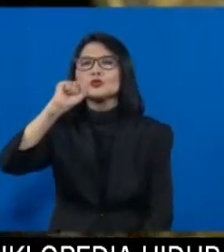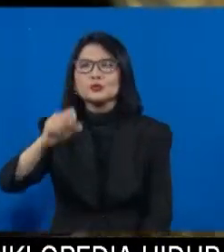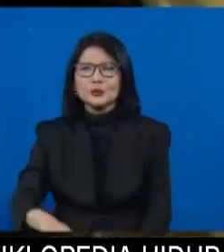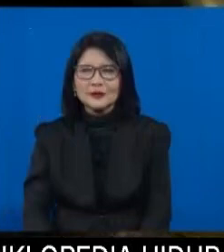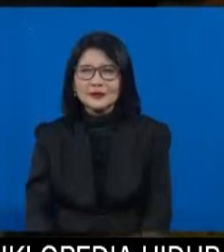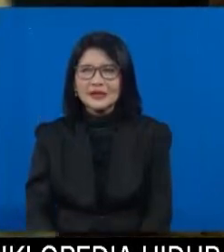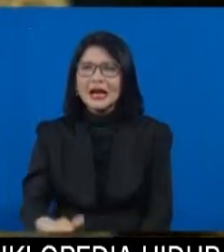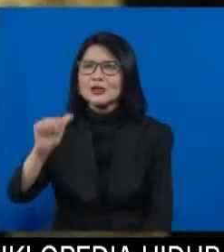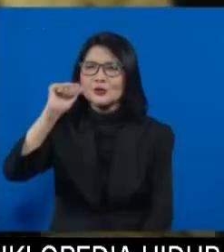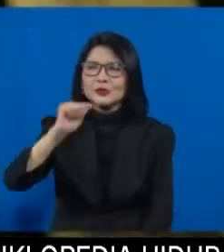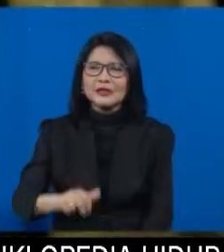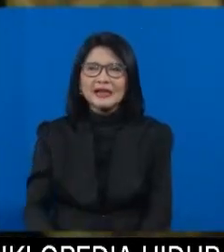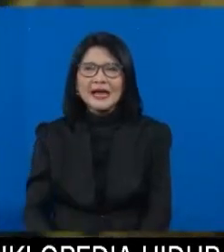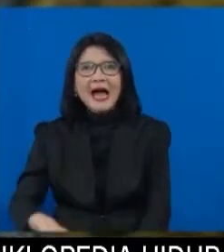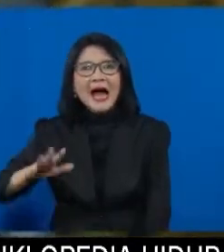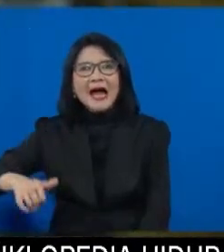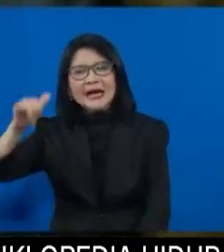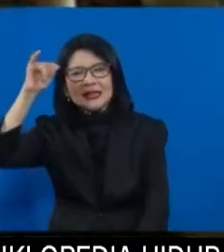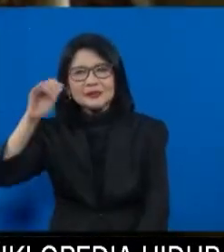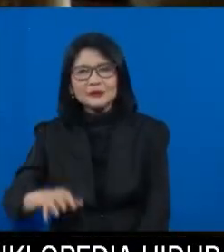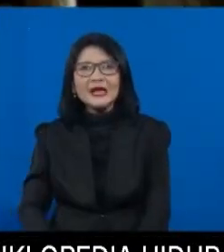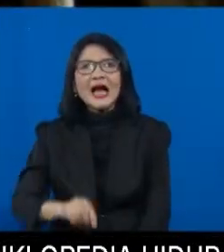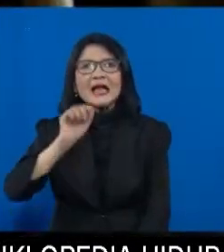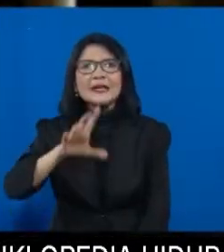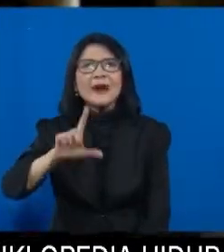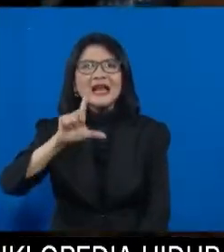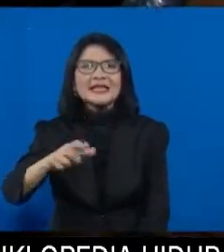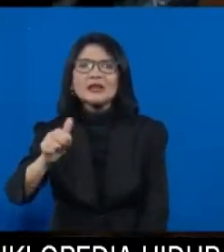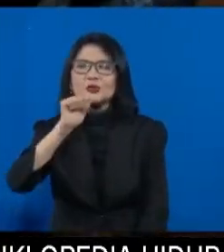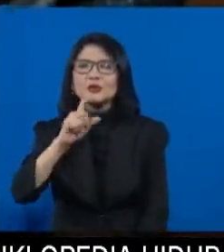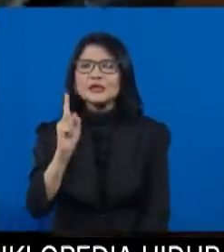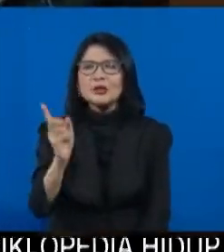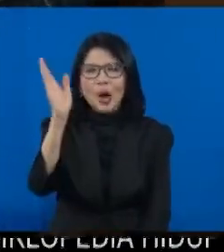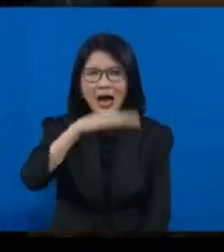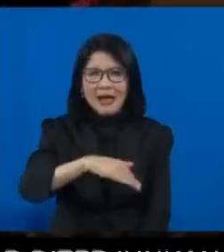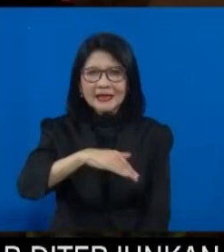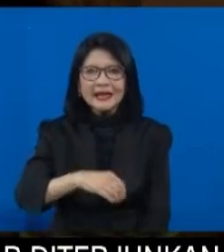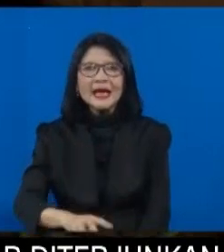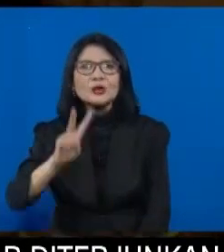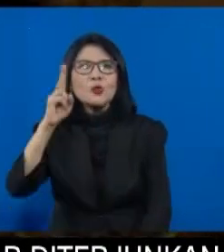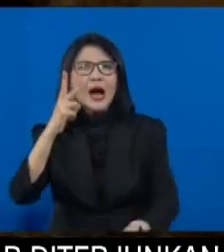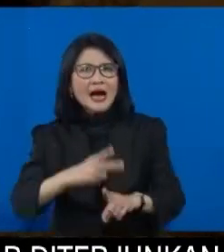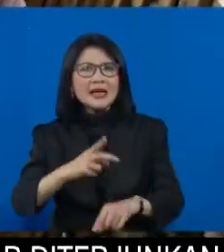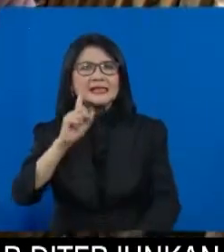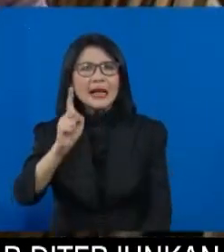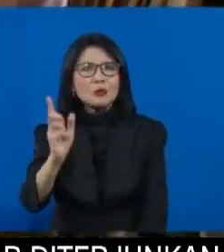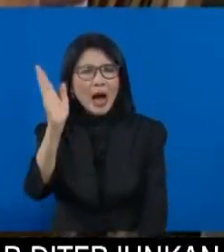gitu. Ya. Rata-rata anak sapi mengkonsumsi 5 liter susu per hari yang diberikan 2 kali sehari.